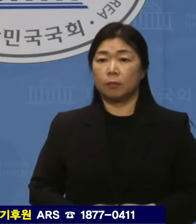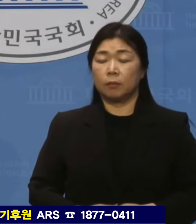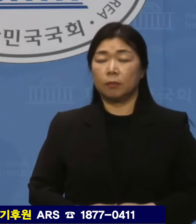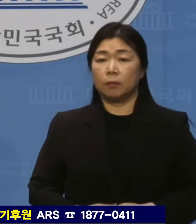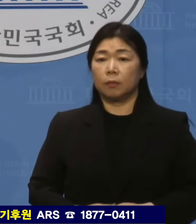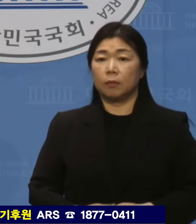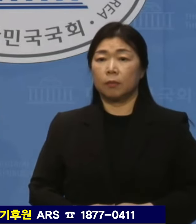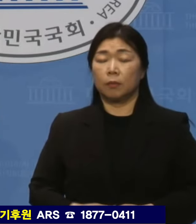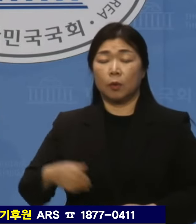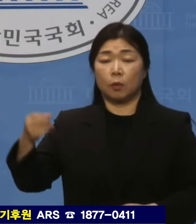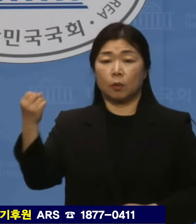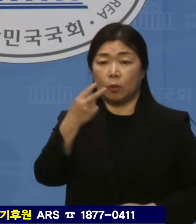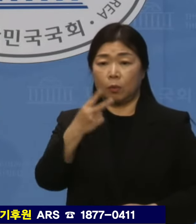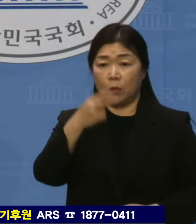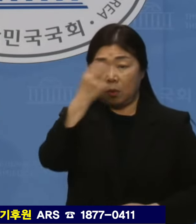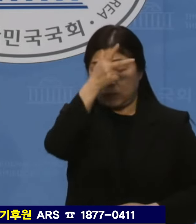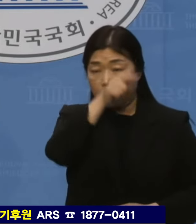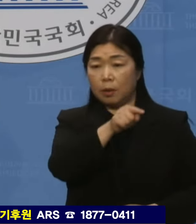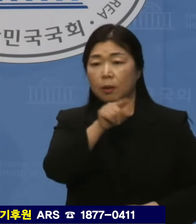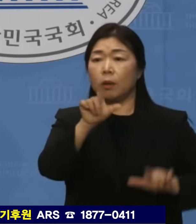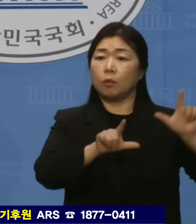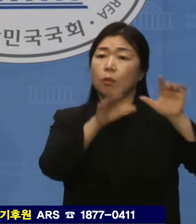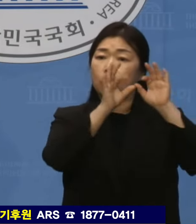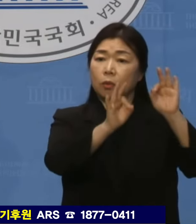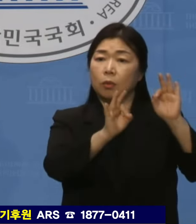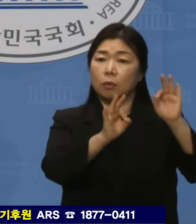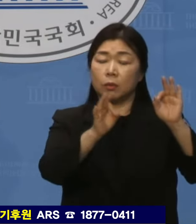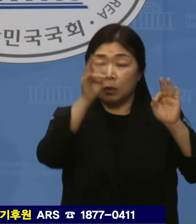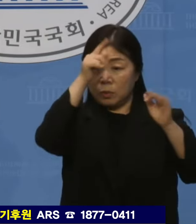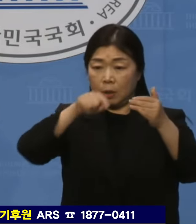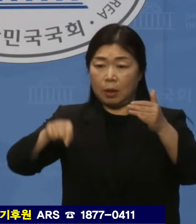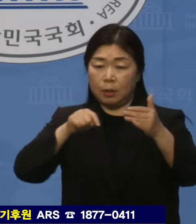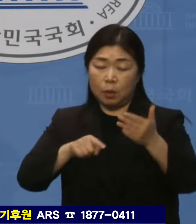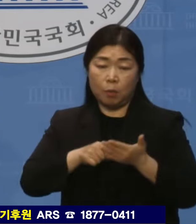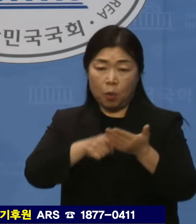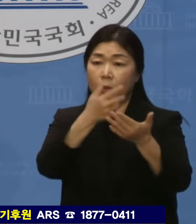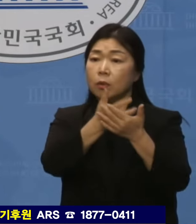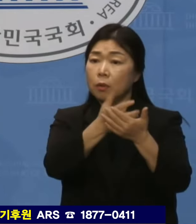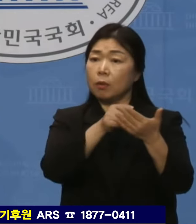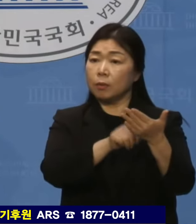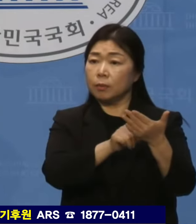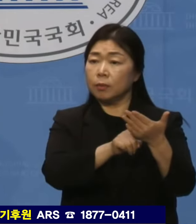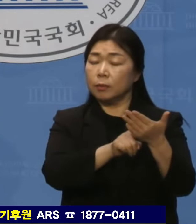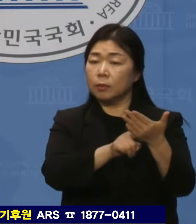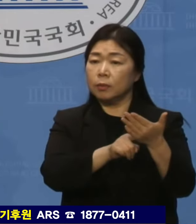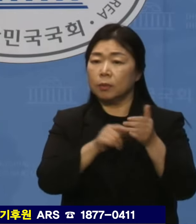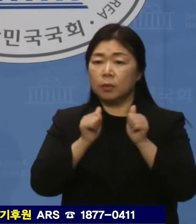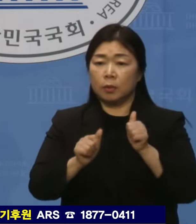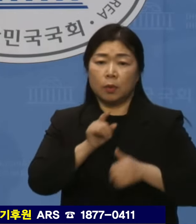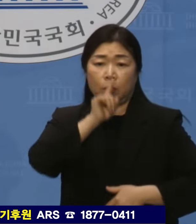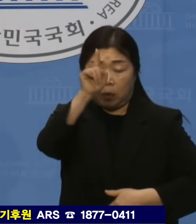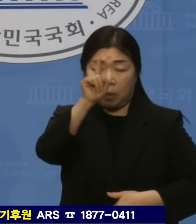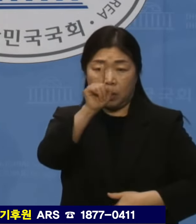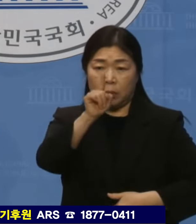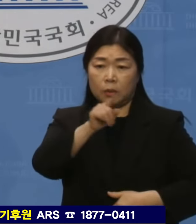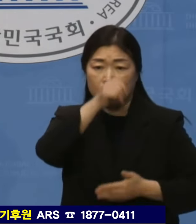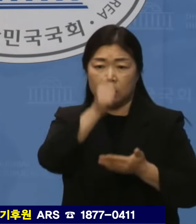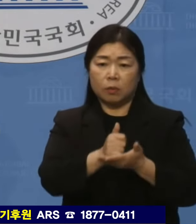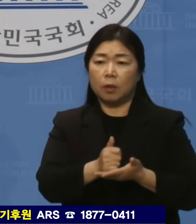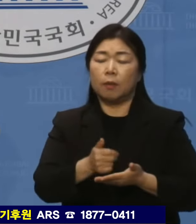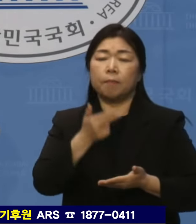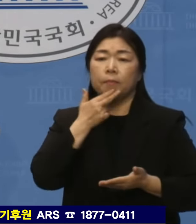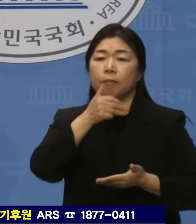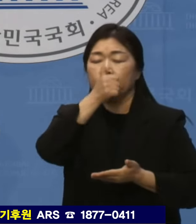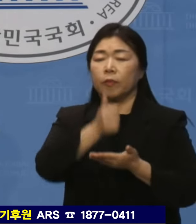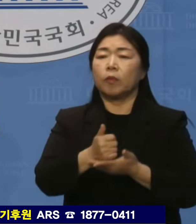심지어 검찰의 이 같은 태도로 경찰 내부 보고서는 기소된 피고인이 무죄를 주장할